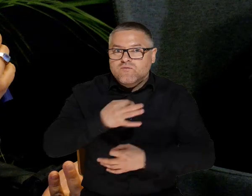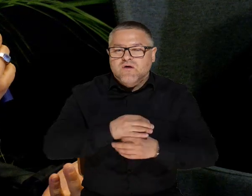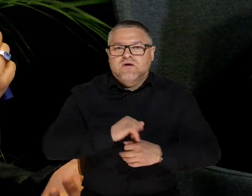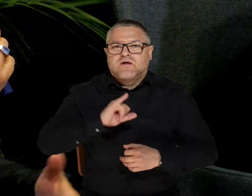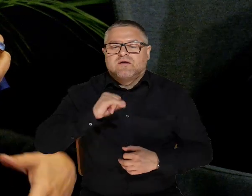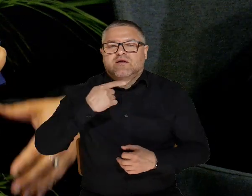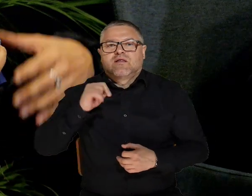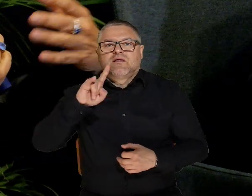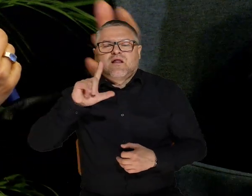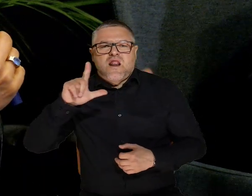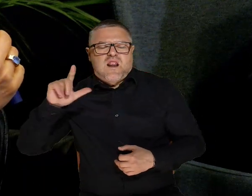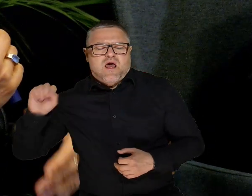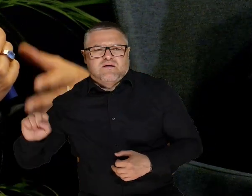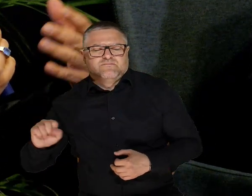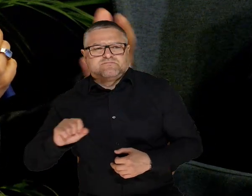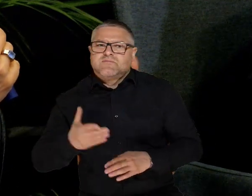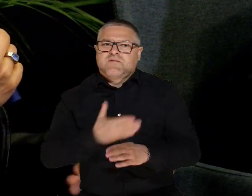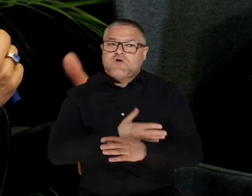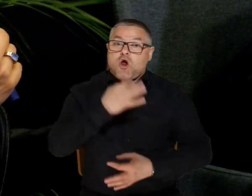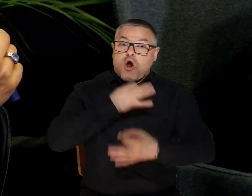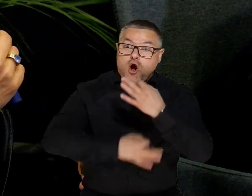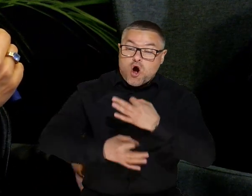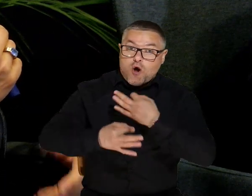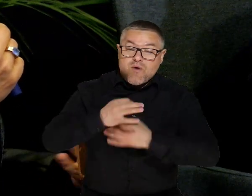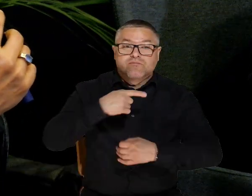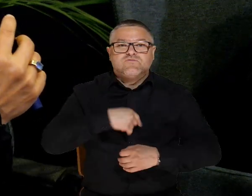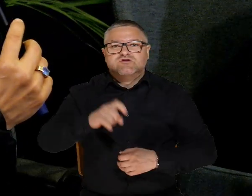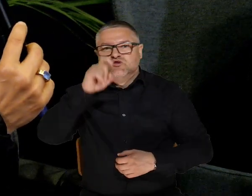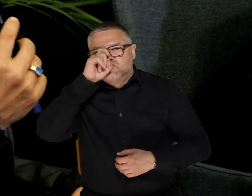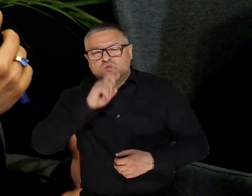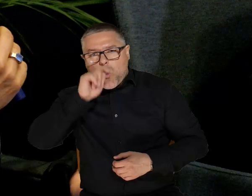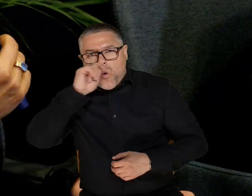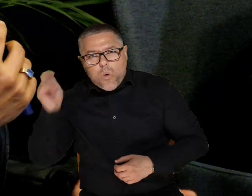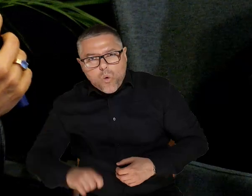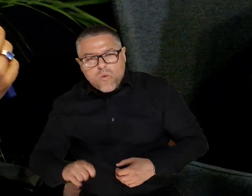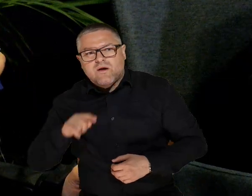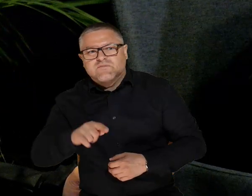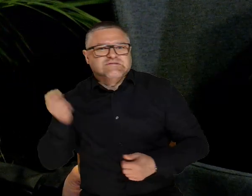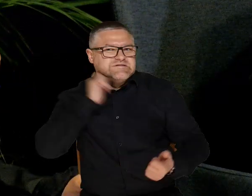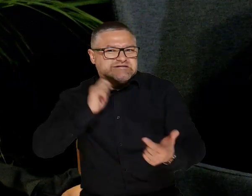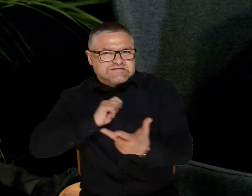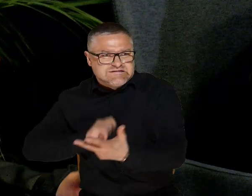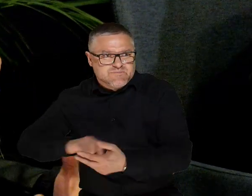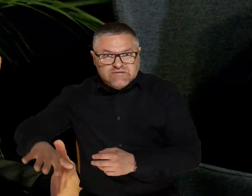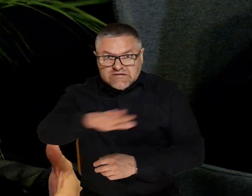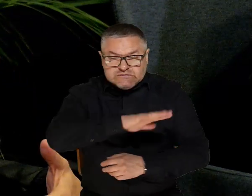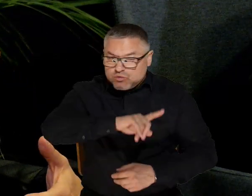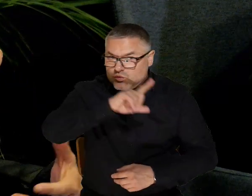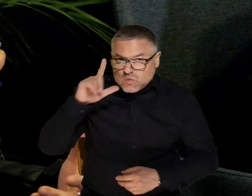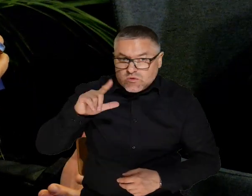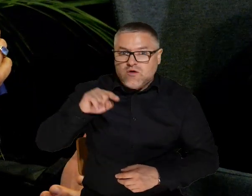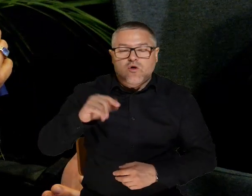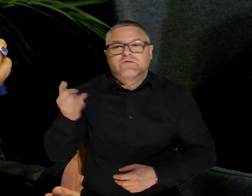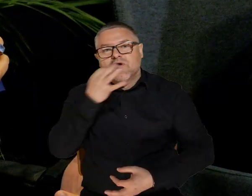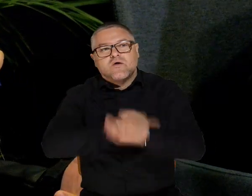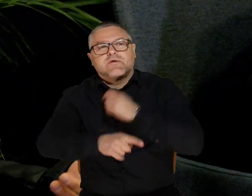idylli. On zawsze, zanim zaczynał opowiadać o tym, jak przyszli źli Ukraińcy i zaczęli mordować, to zawsze opowiadał,